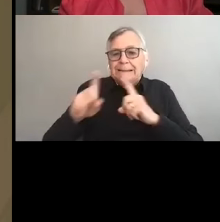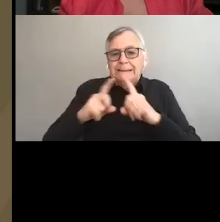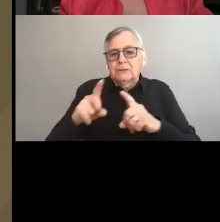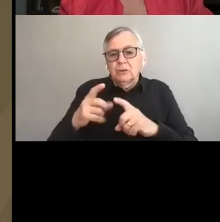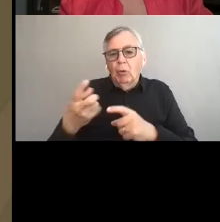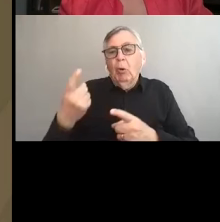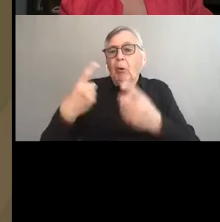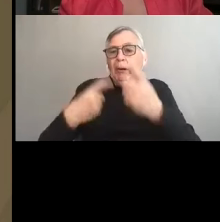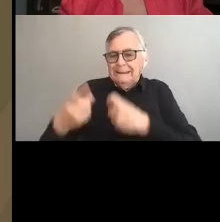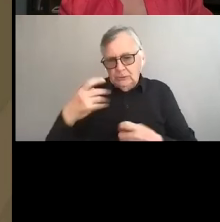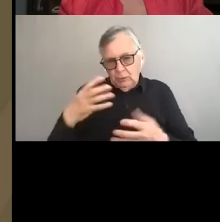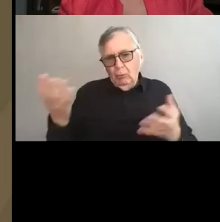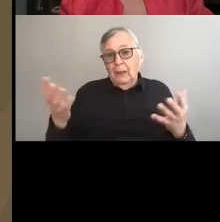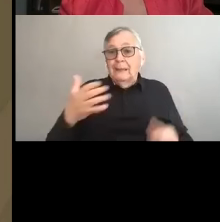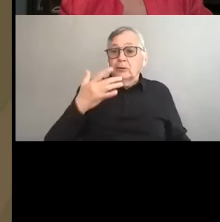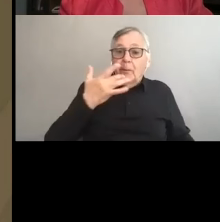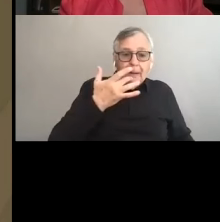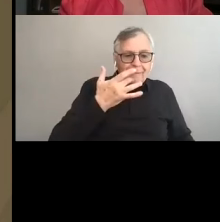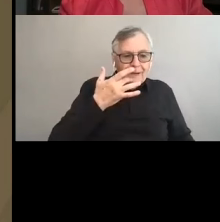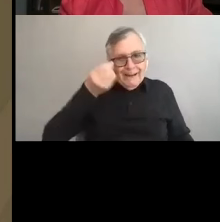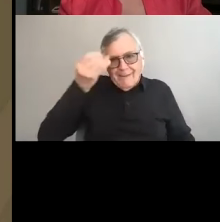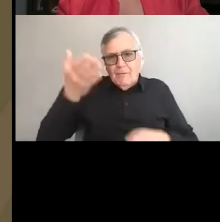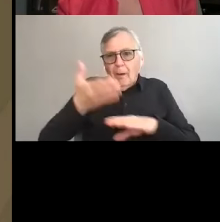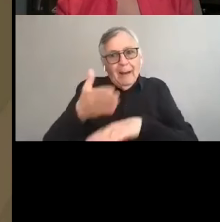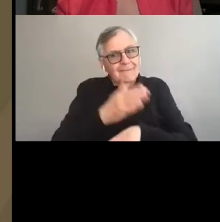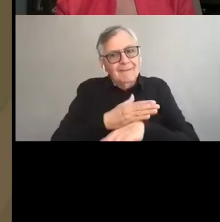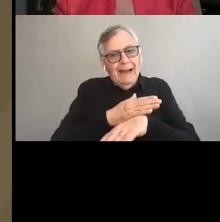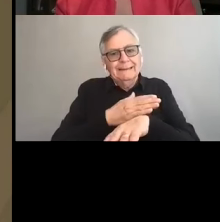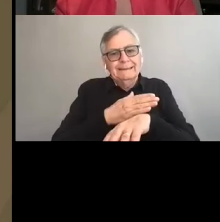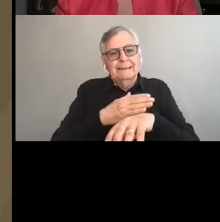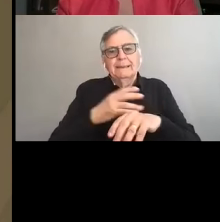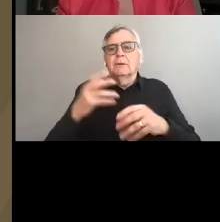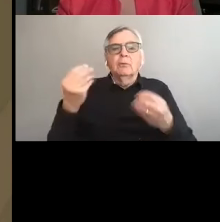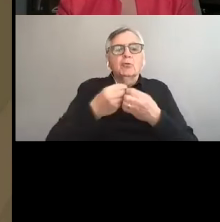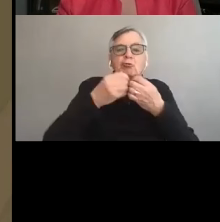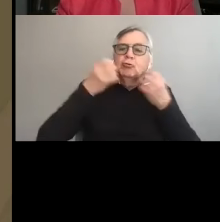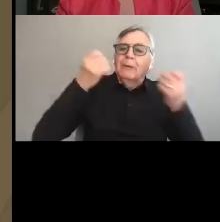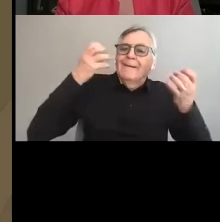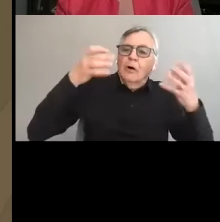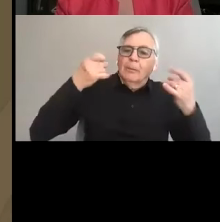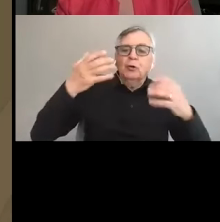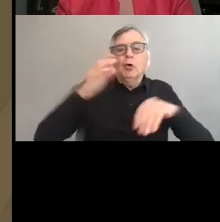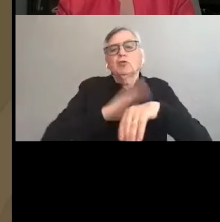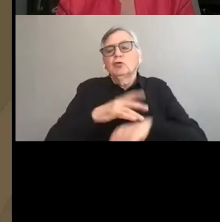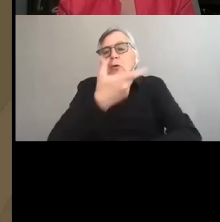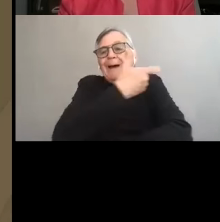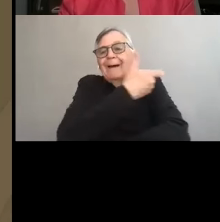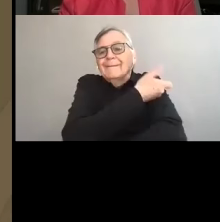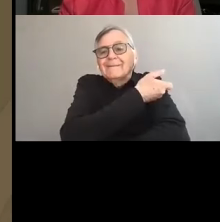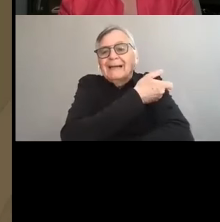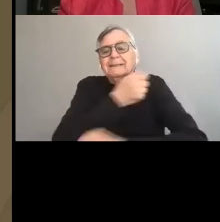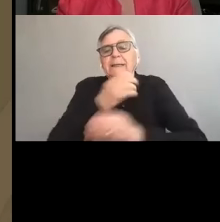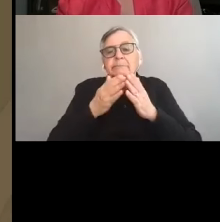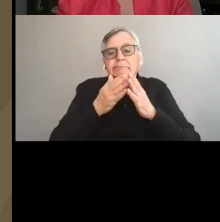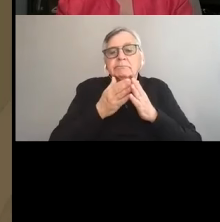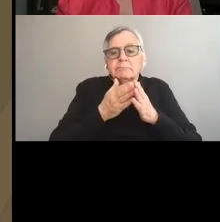poser. Mais j'aimais mieux vous prévenir à l'avance que la majorité des données sont des données sur les vaccins que